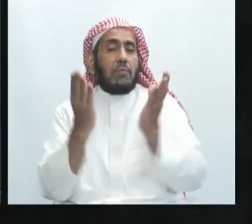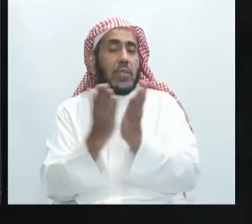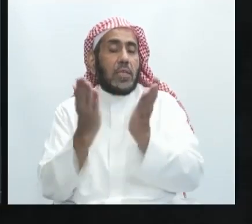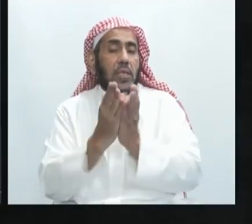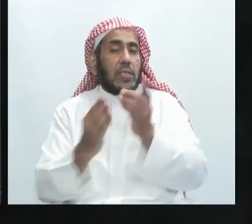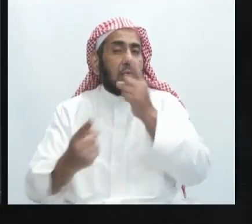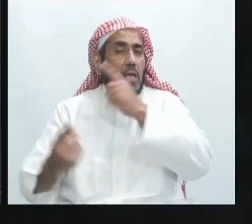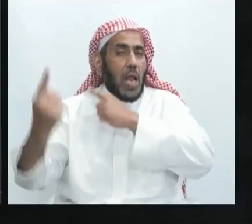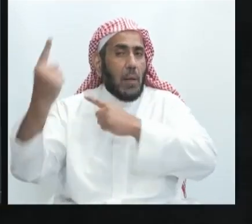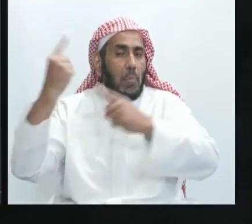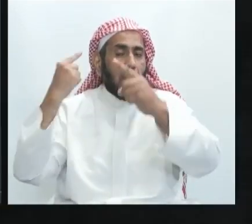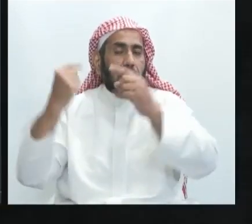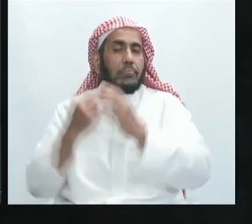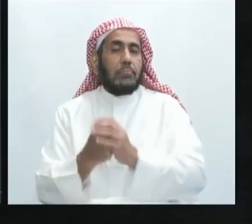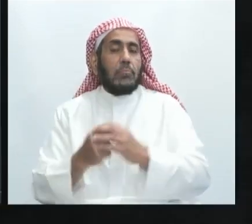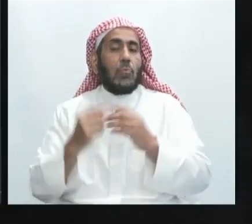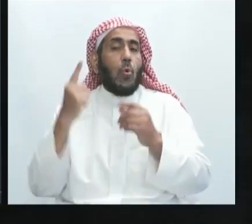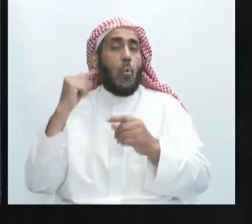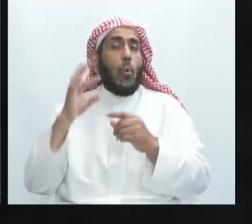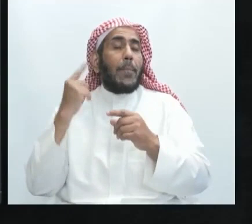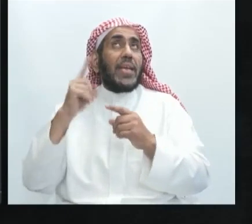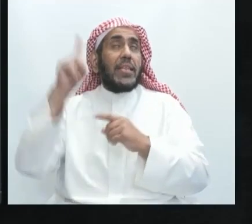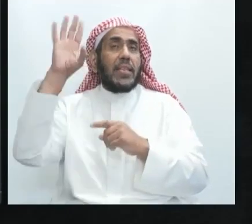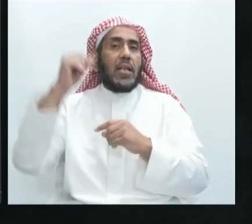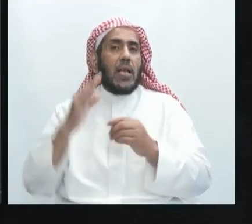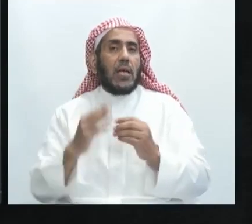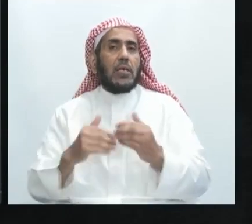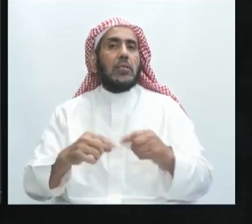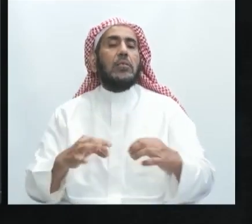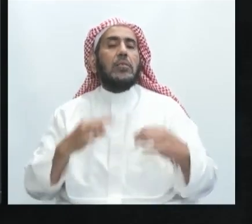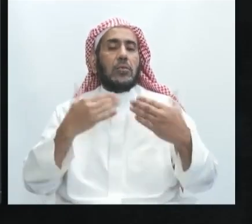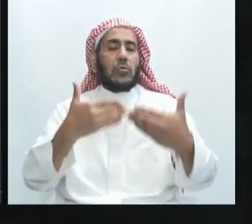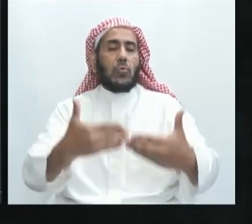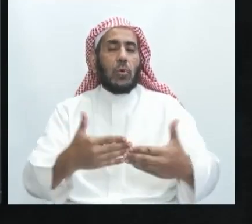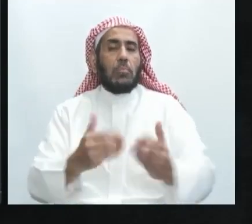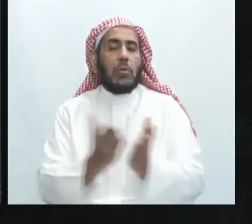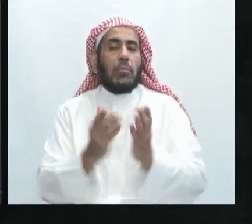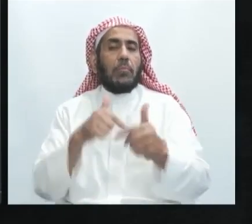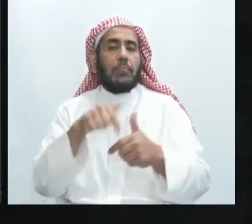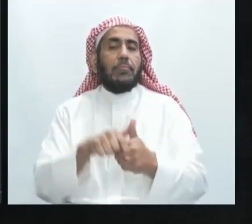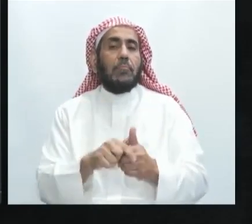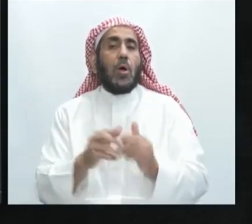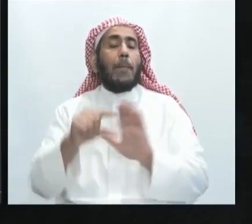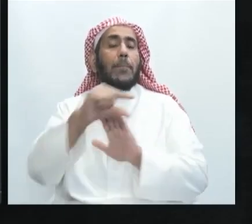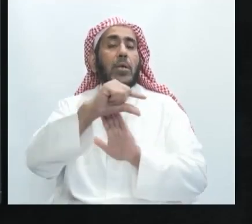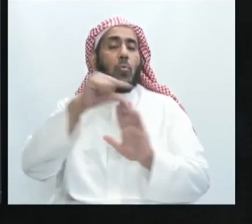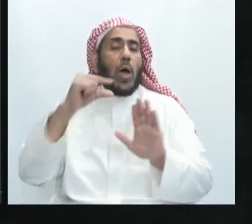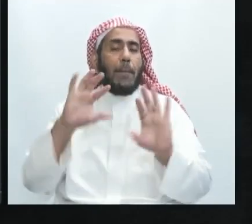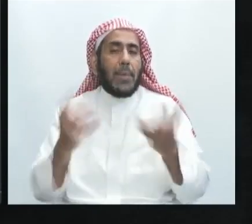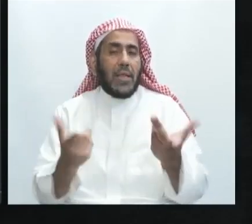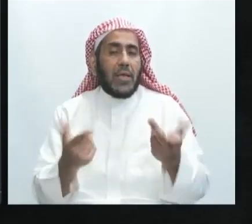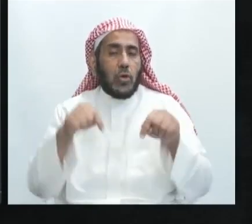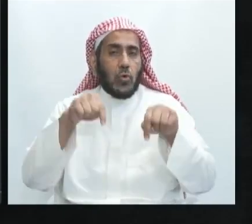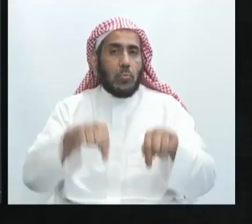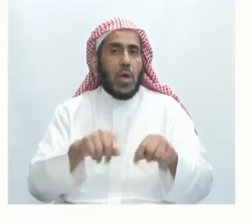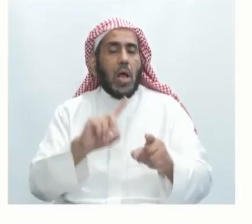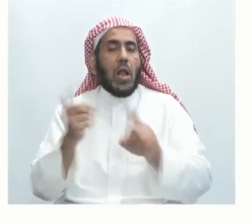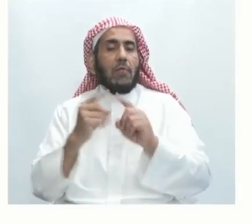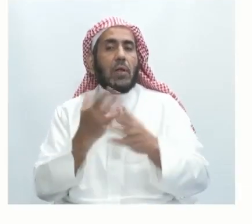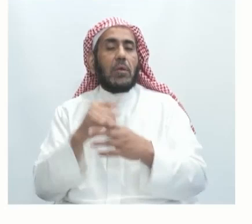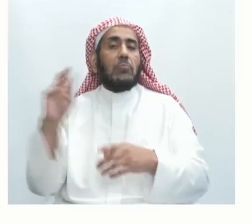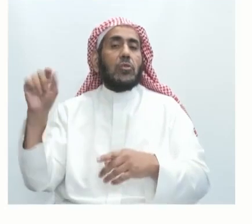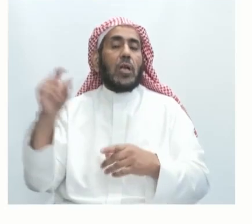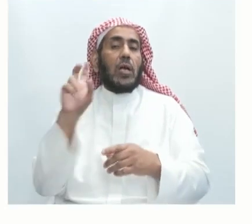الدرس الماضي وباذن الله سنكمل ما تبقى من هذا الدرس وهو بعنوان ماذا الفرق بين